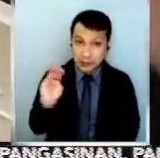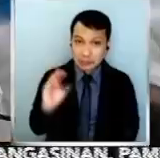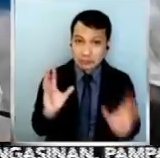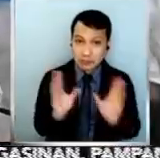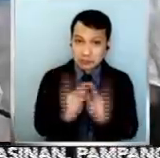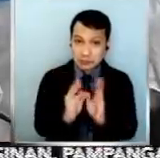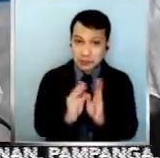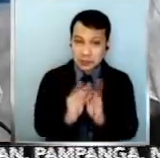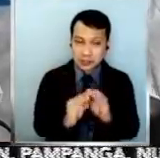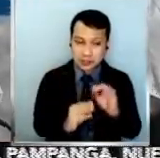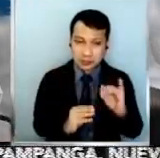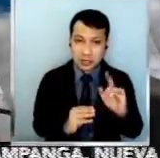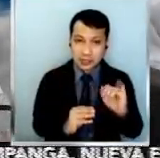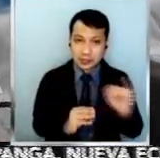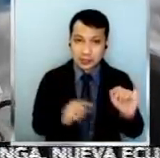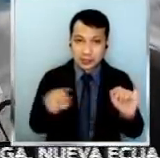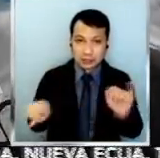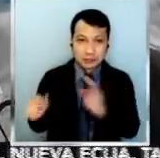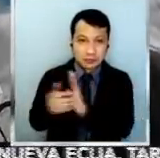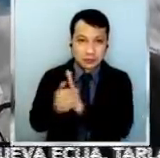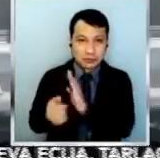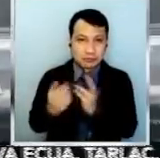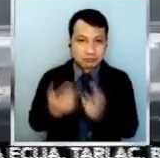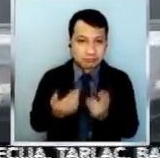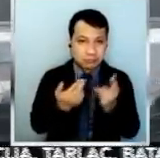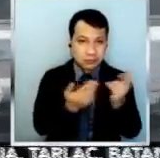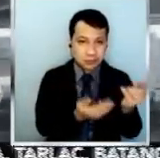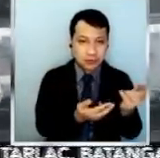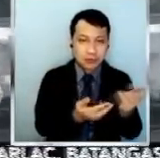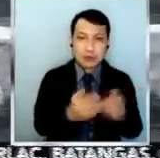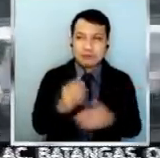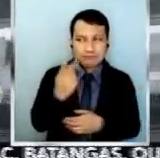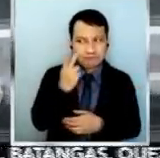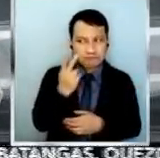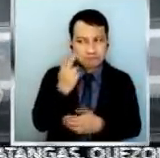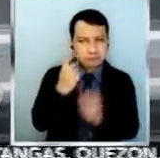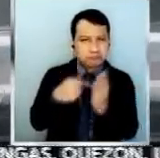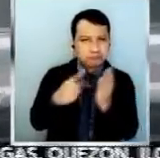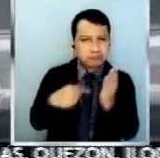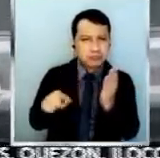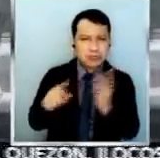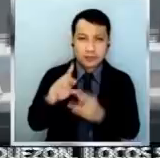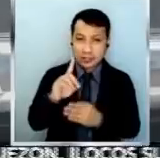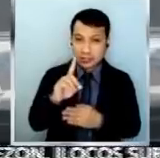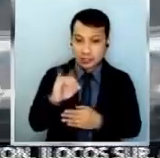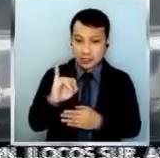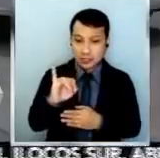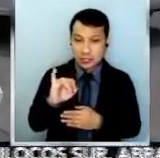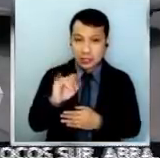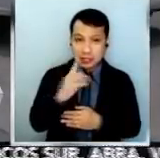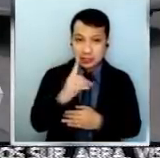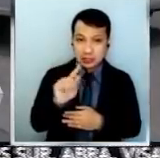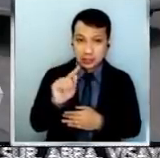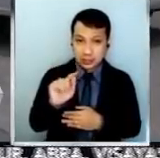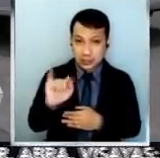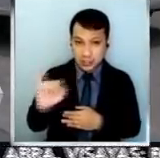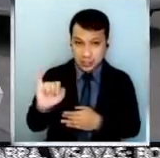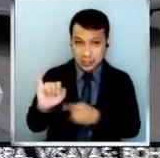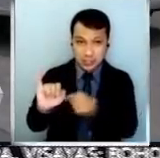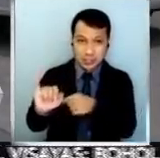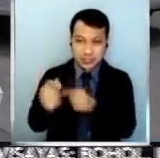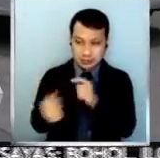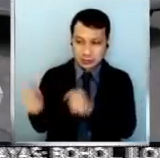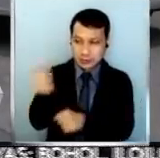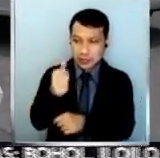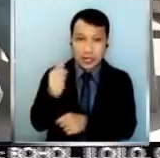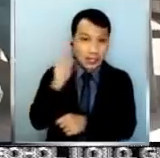para ibigay ang kanilang rekomendasyon. Kasama raw sa tinitingnan, sabi ni DTI Secretary Ramon Lopez na miyembro ng IATF, ang